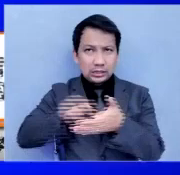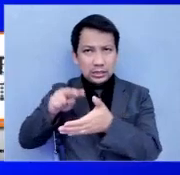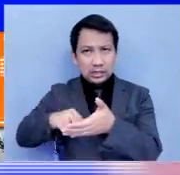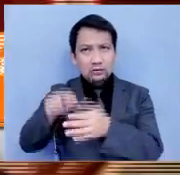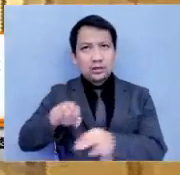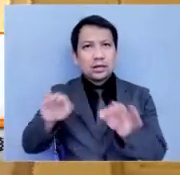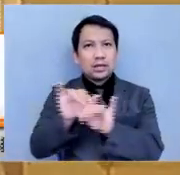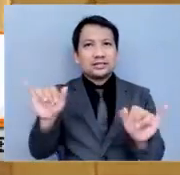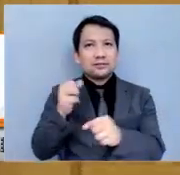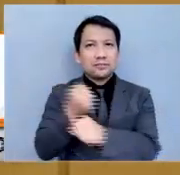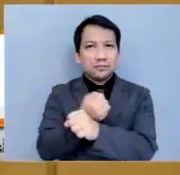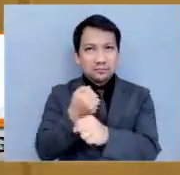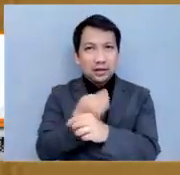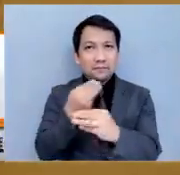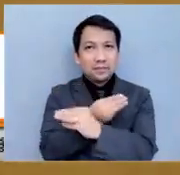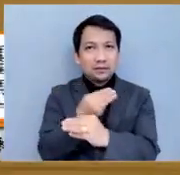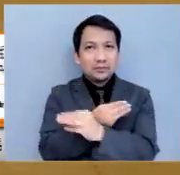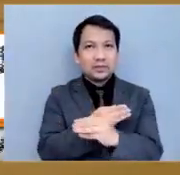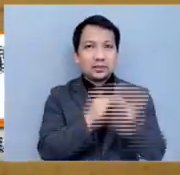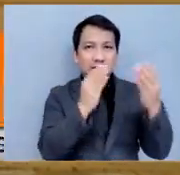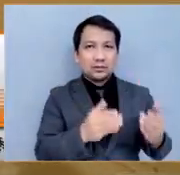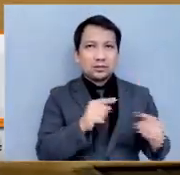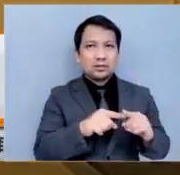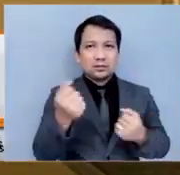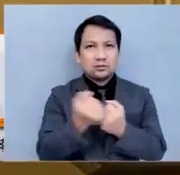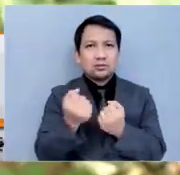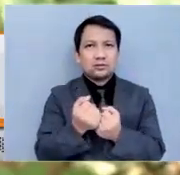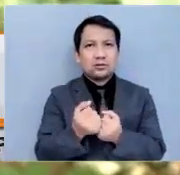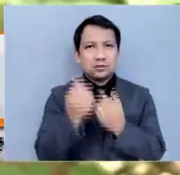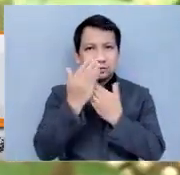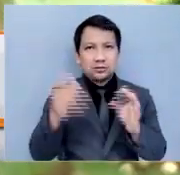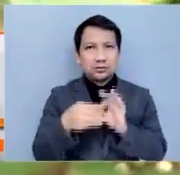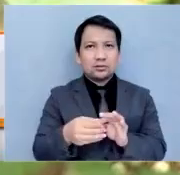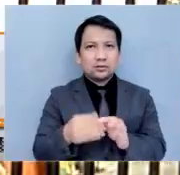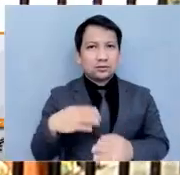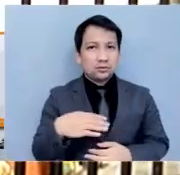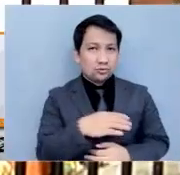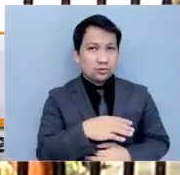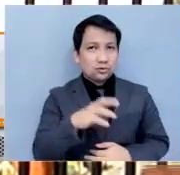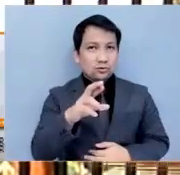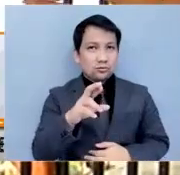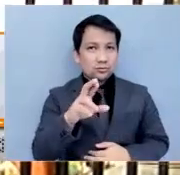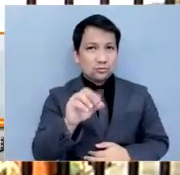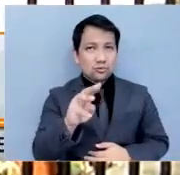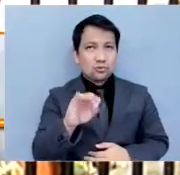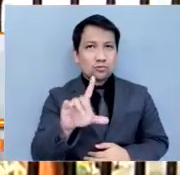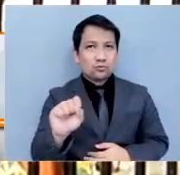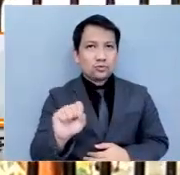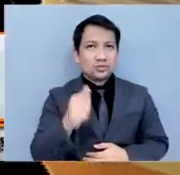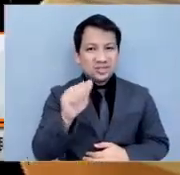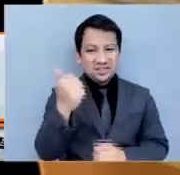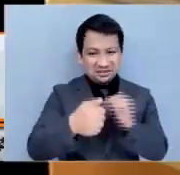mathematics. Maging ang teacher ni Coco, suportado ang panukalang yan ni Congressman Romulo. Sa isang dekada na raw niyang